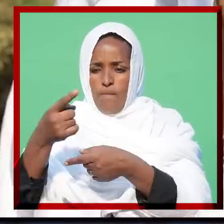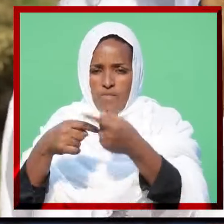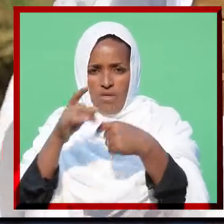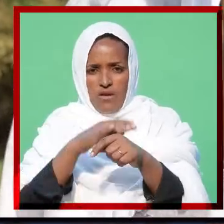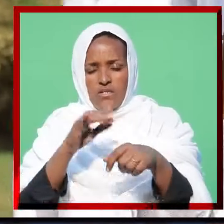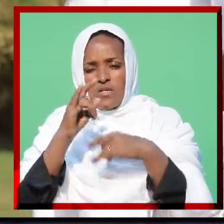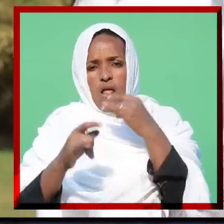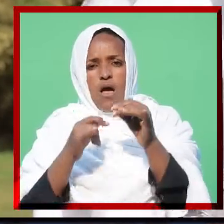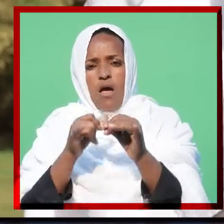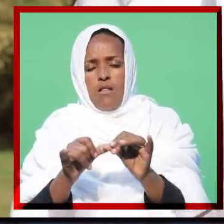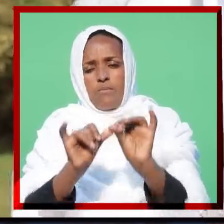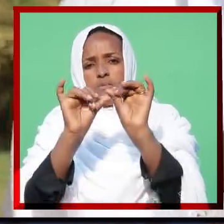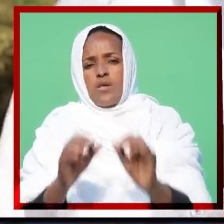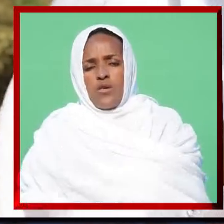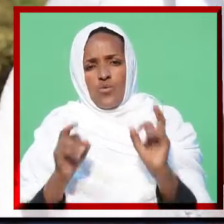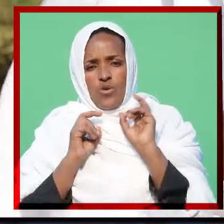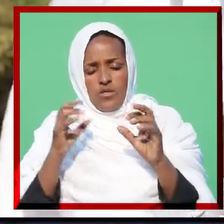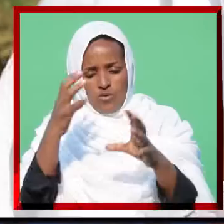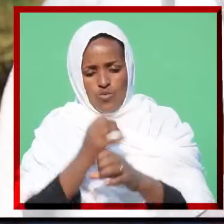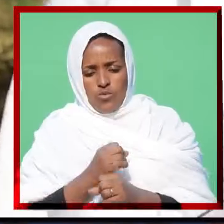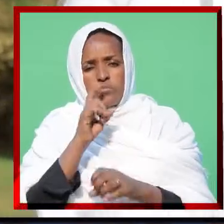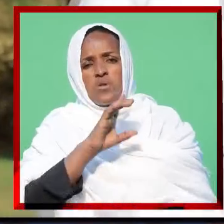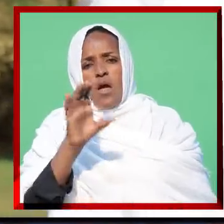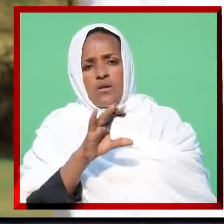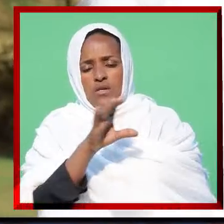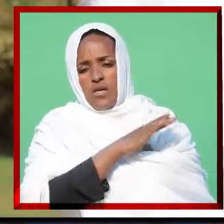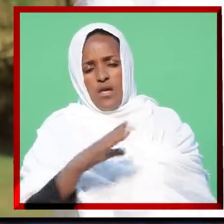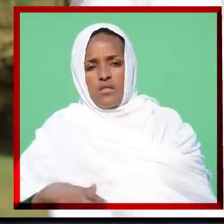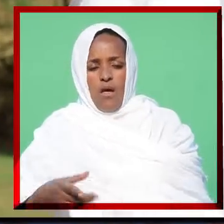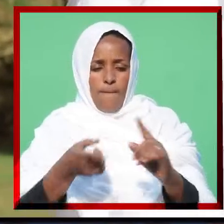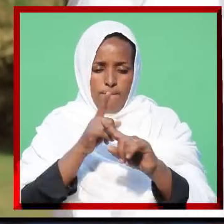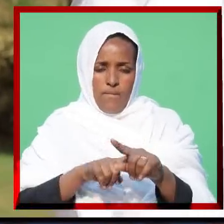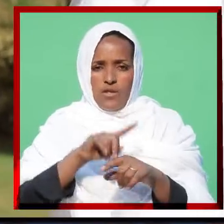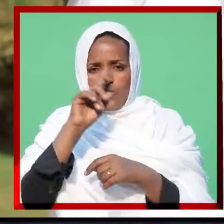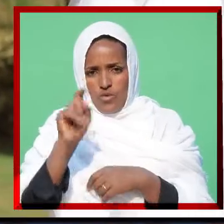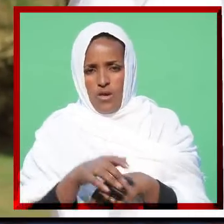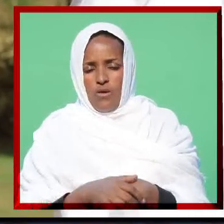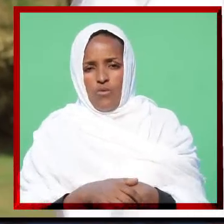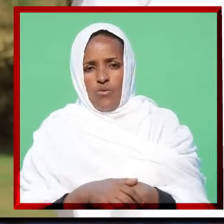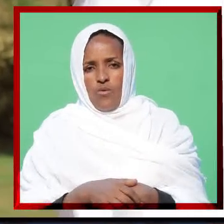የዘላለምን ሕይወት እንድወርስ ምን ላድርግ አለው። ጌታም መልሶ ጠየቀው።